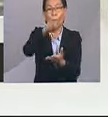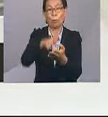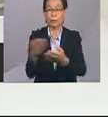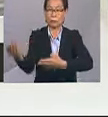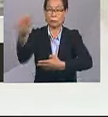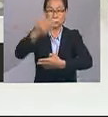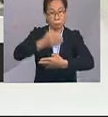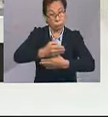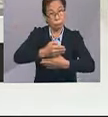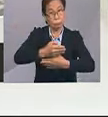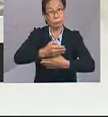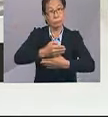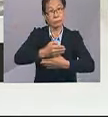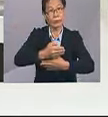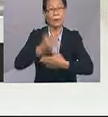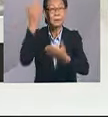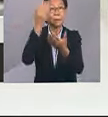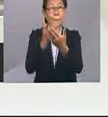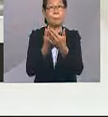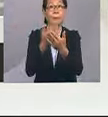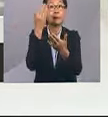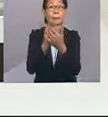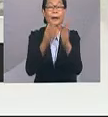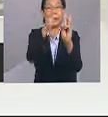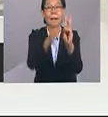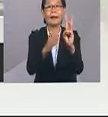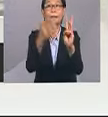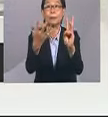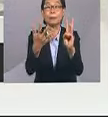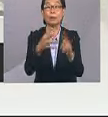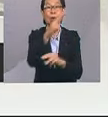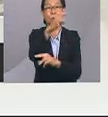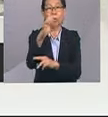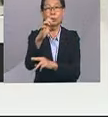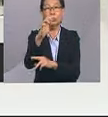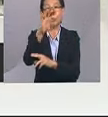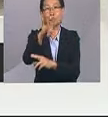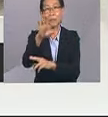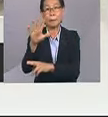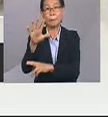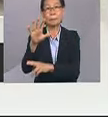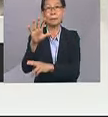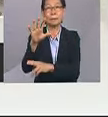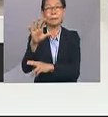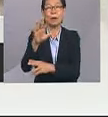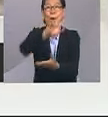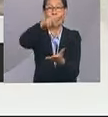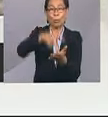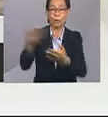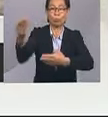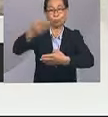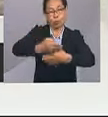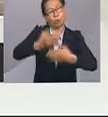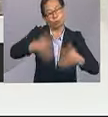kuarantin, setakat 6 hari bulan iaitu semalam, sebanyak 245 pusat kuarantin